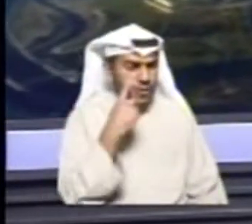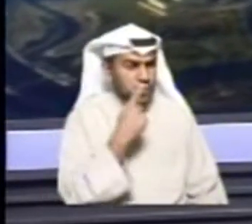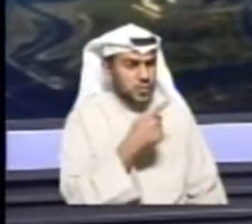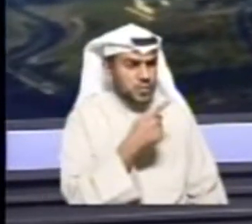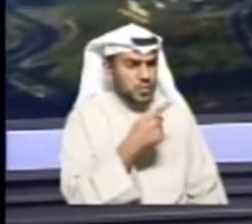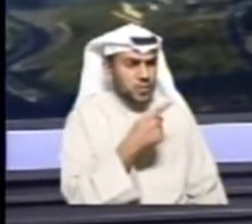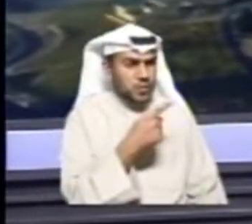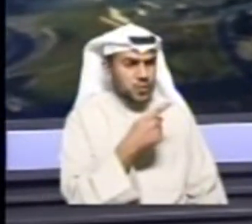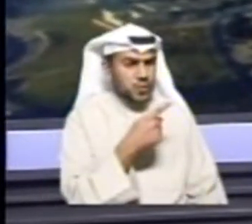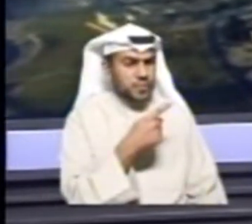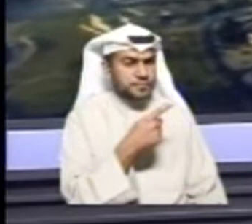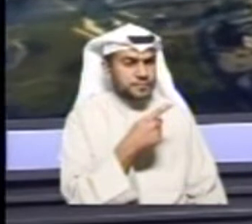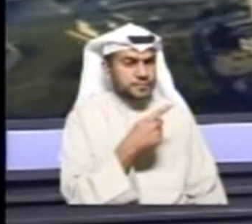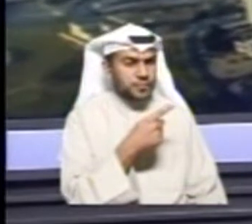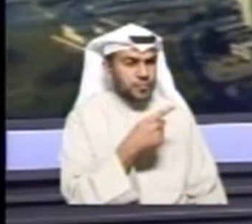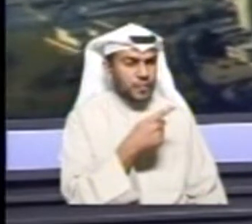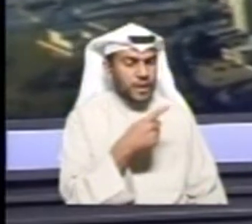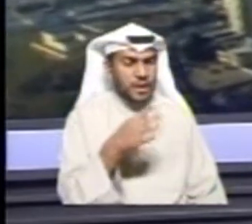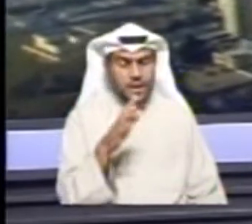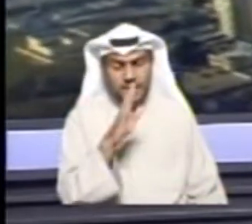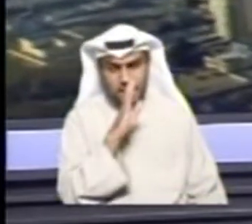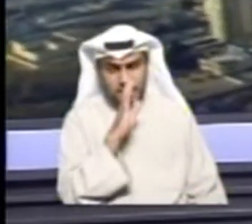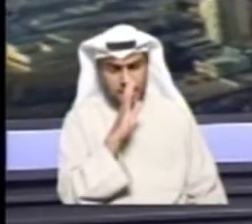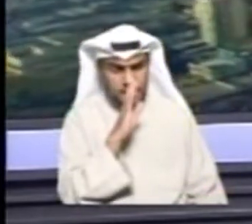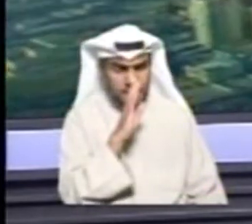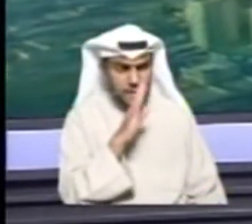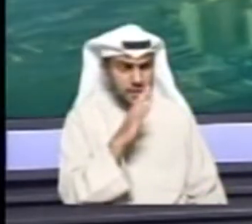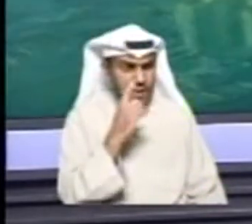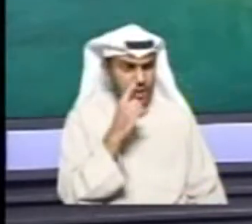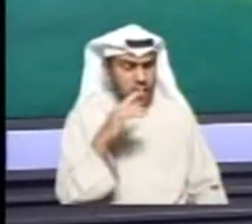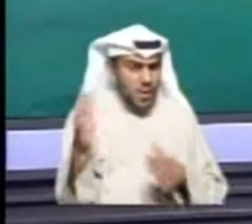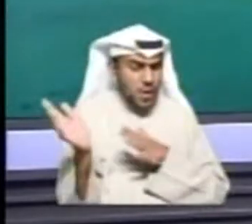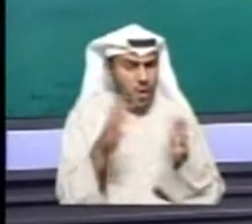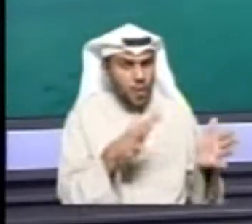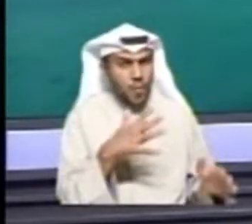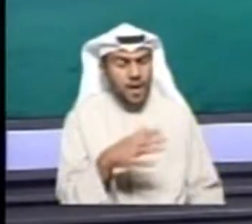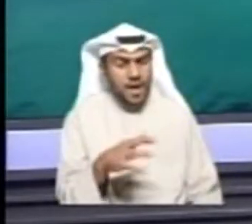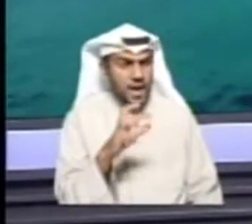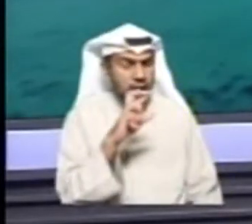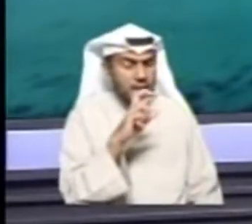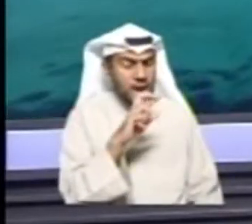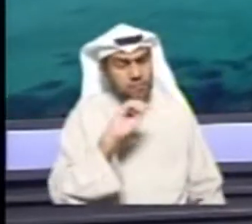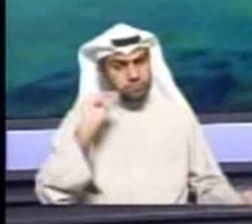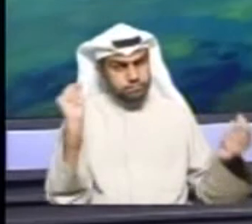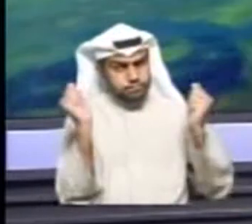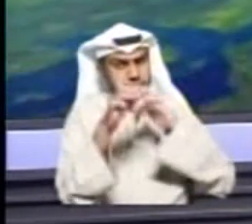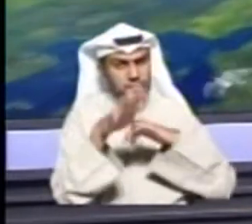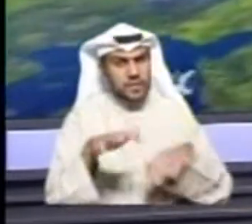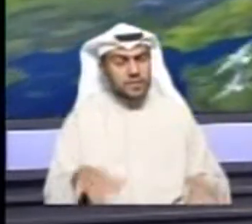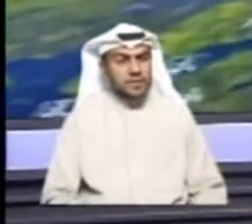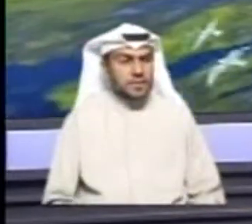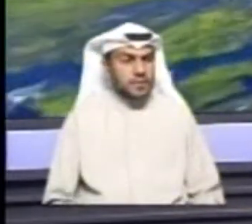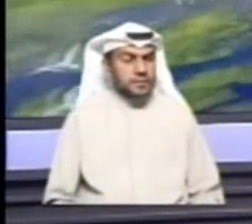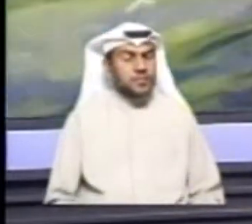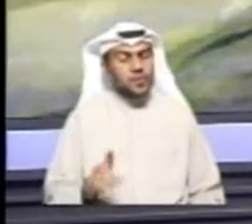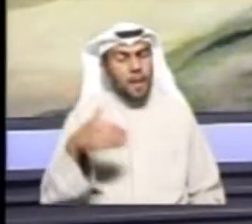العظمى المتوقعة 23 والصغرى 15 درجة مئوية. أجواء قد تميل إلى عدم الاستقرار في يوم الأحد، وراح نوافيكم في تفاصيل